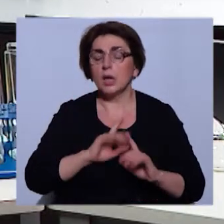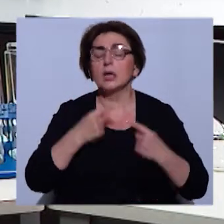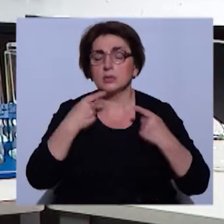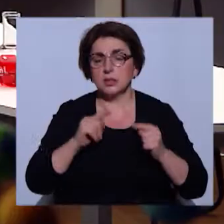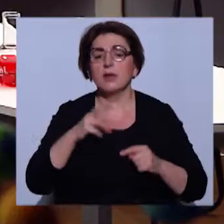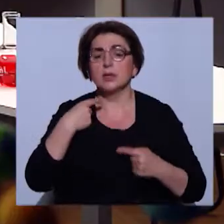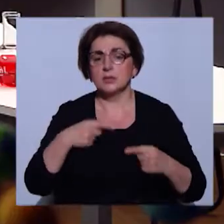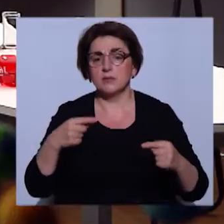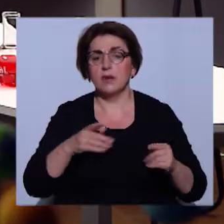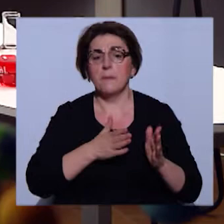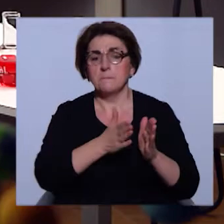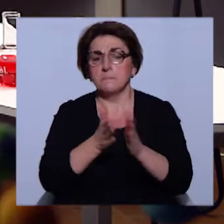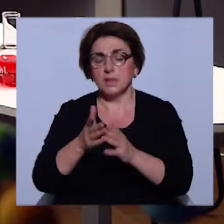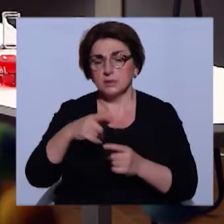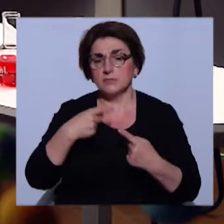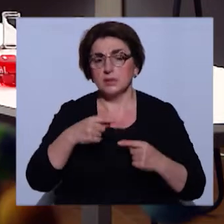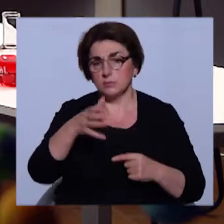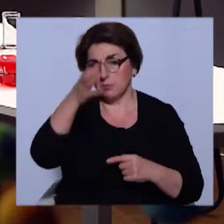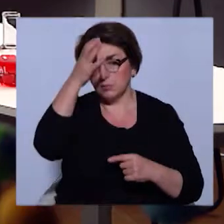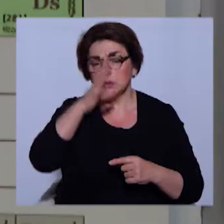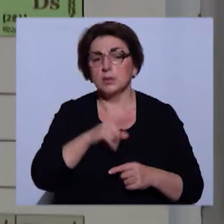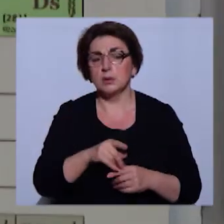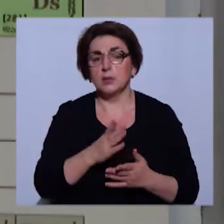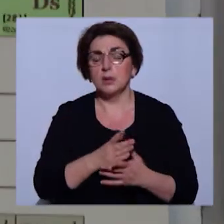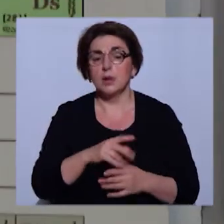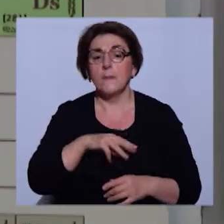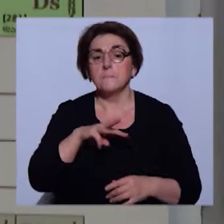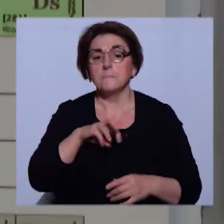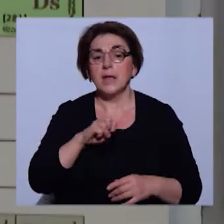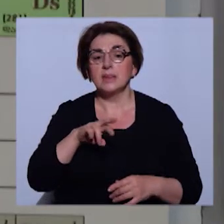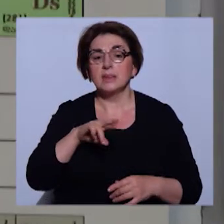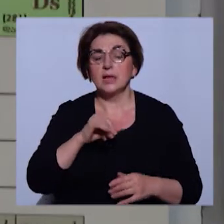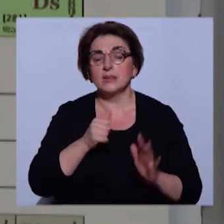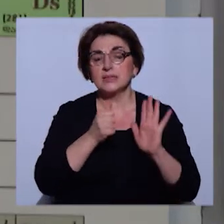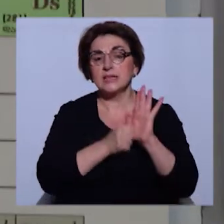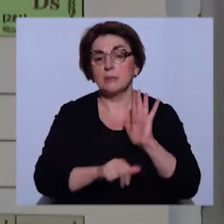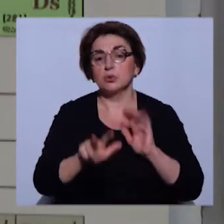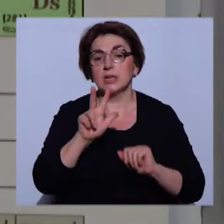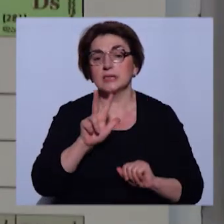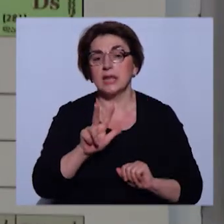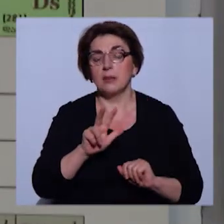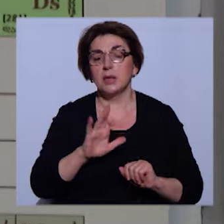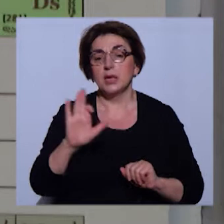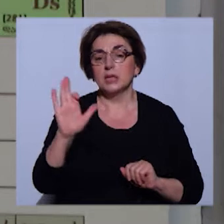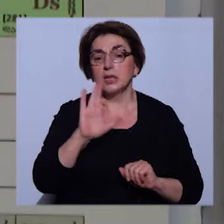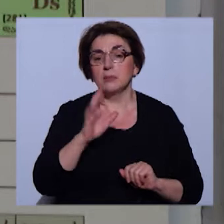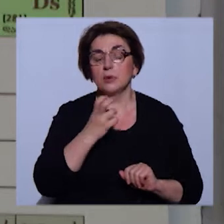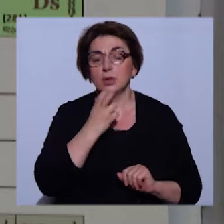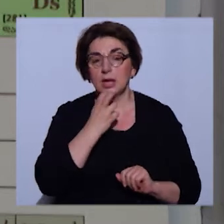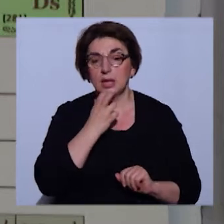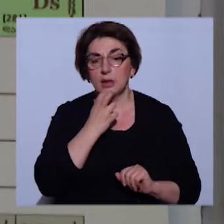სხვადასხვა მიმართულებითაც, სხვადასხვა მეცნიერებებში. მენდელეევმა 63 ქიმიური